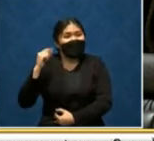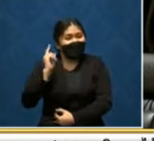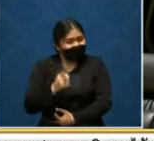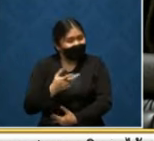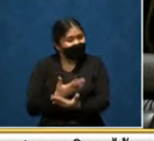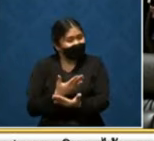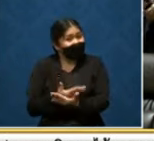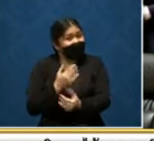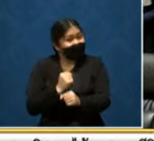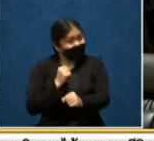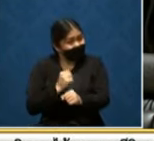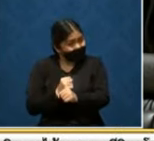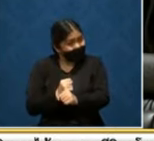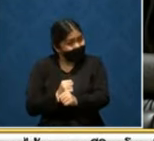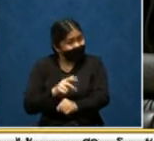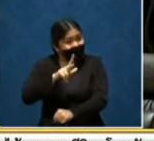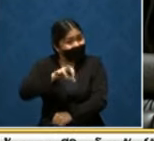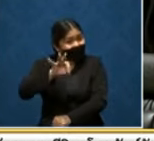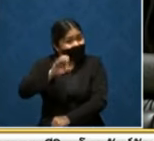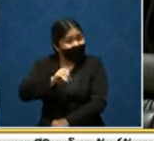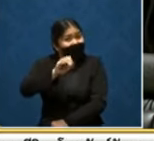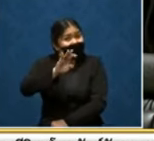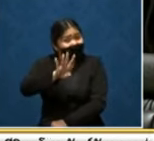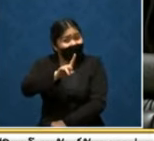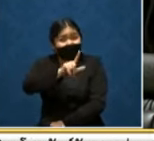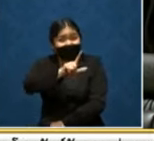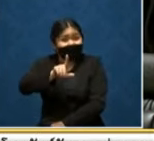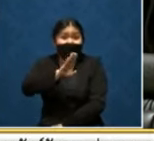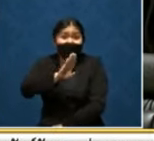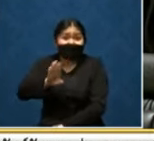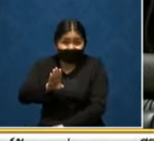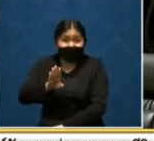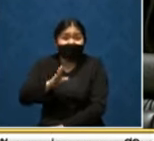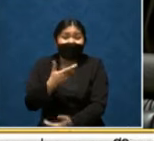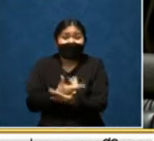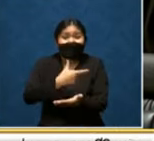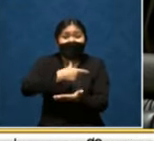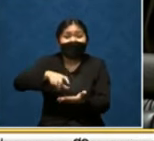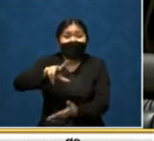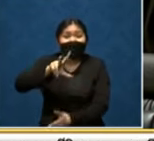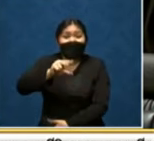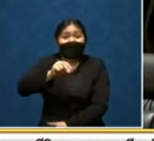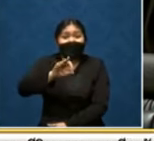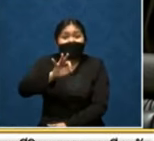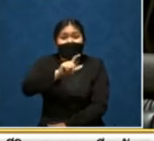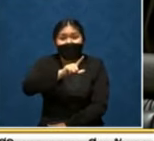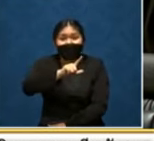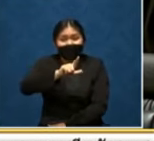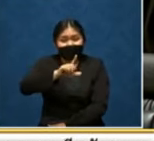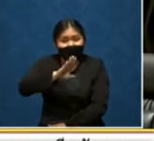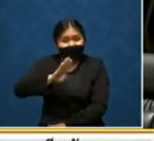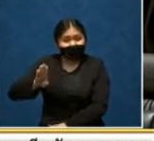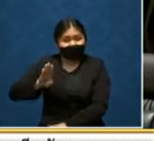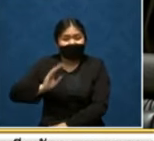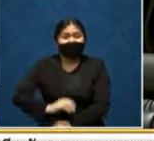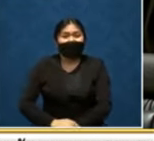งาน394ล้านบาทเบ็ดเสร็จโอนไปทั้งสิ้น 39ล้านบาท